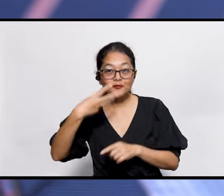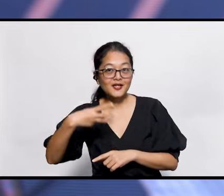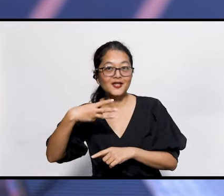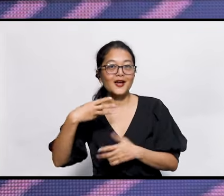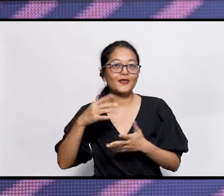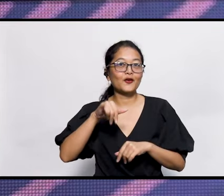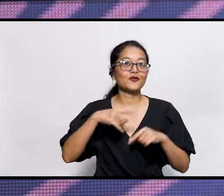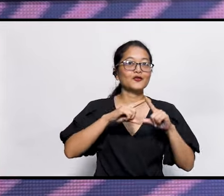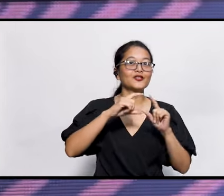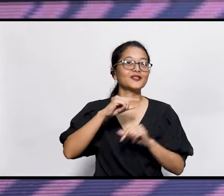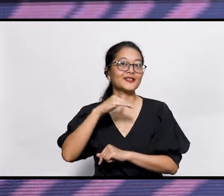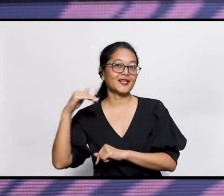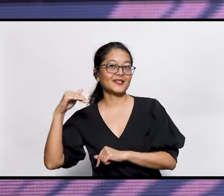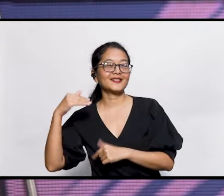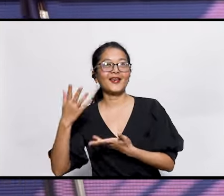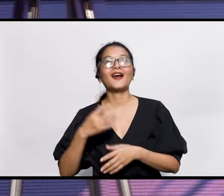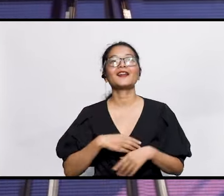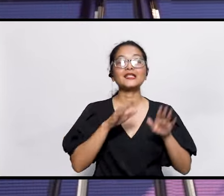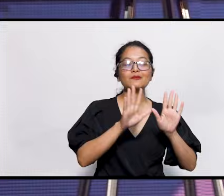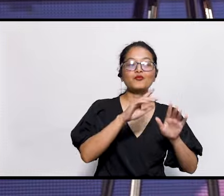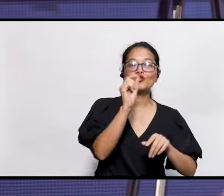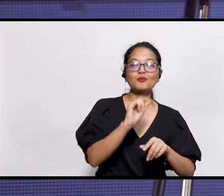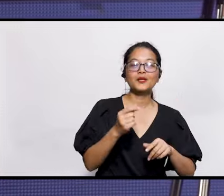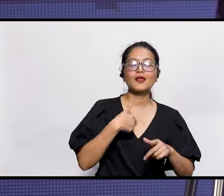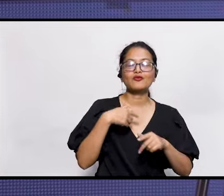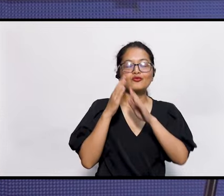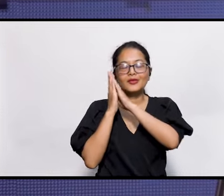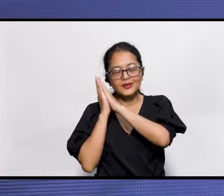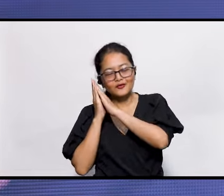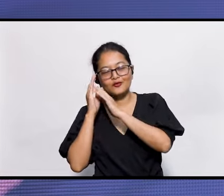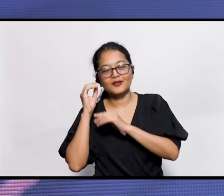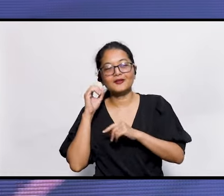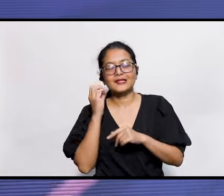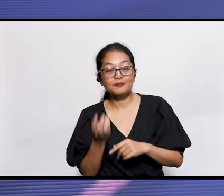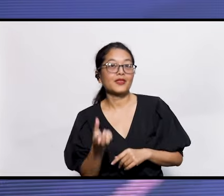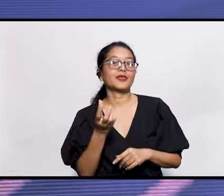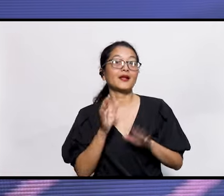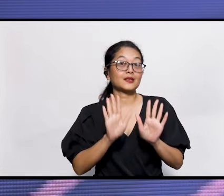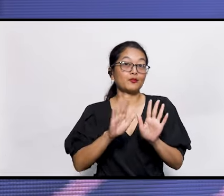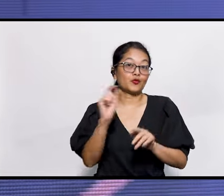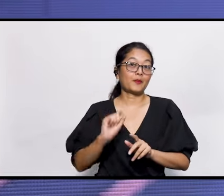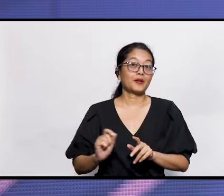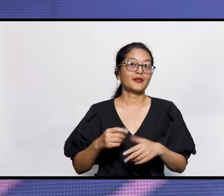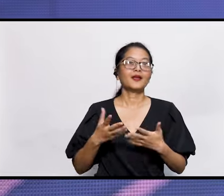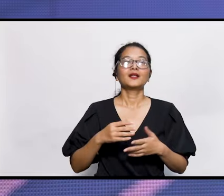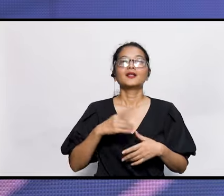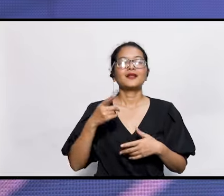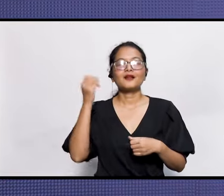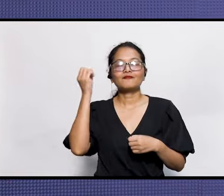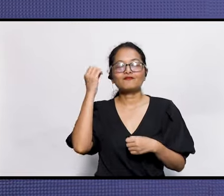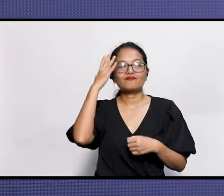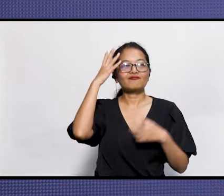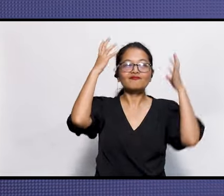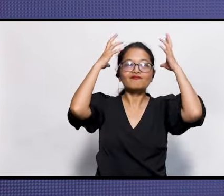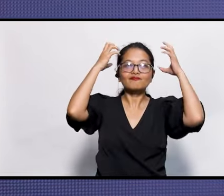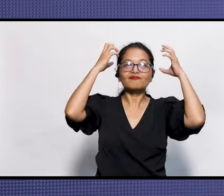nyenyak 10 minute power naap ada kekuatan yang luar biasa Brain stimulate whatever we listen in life